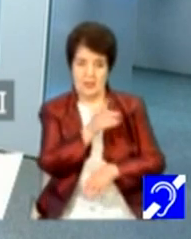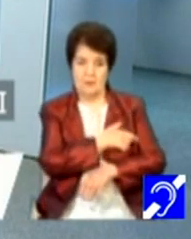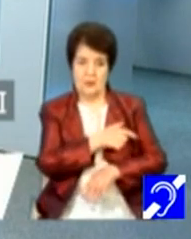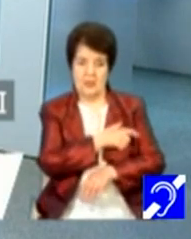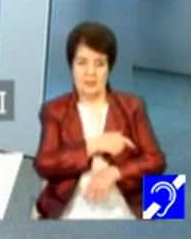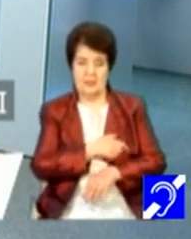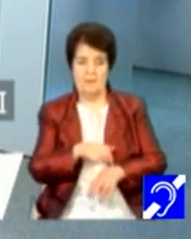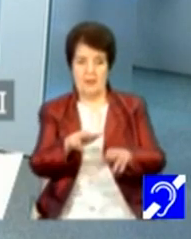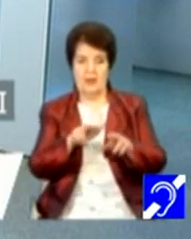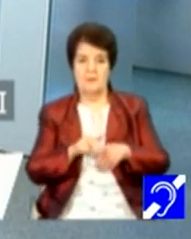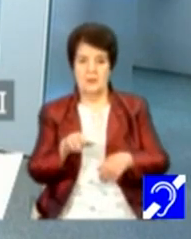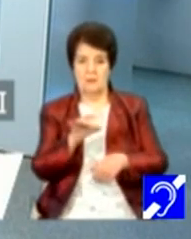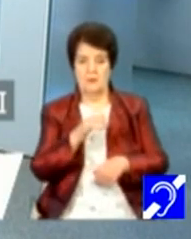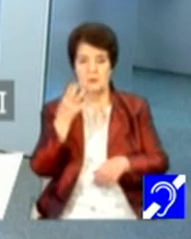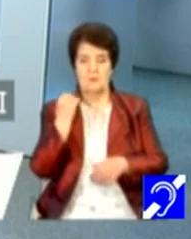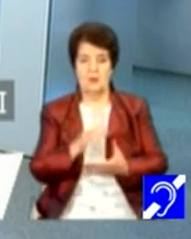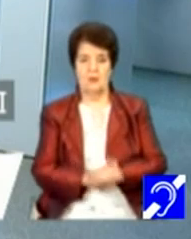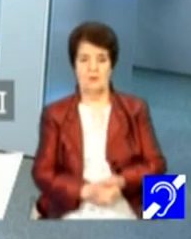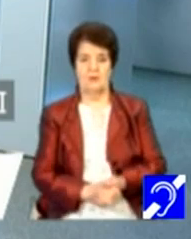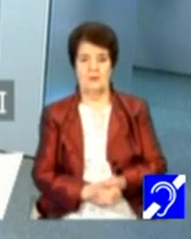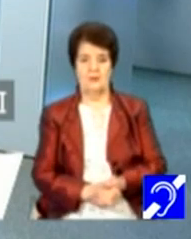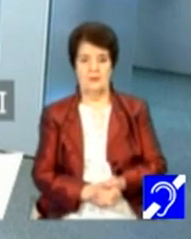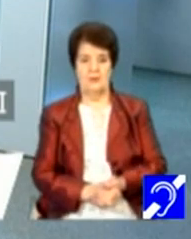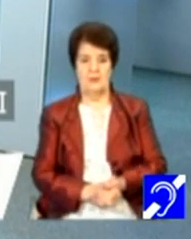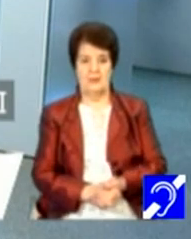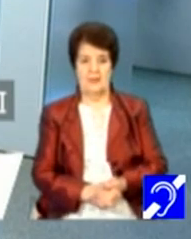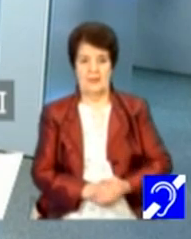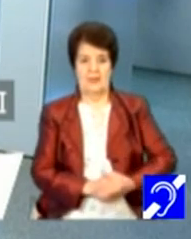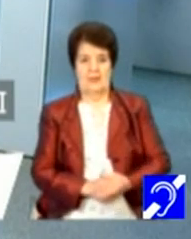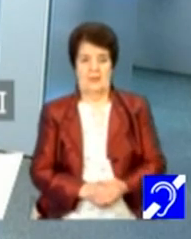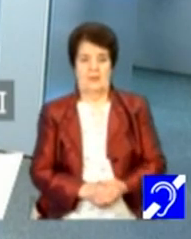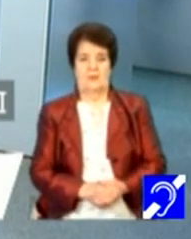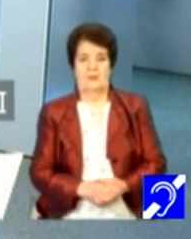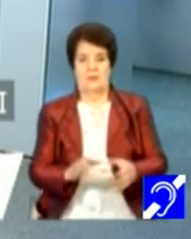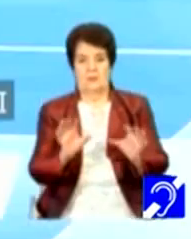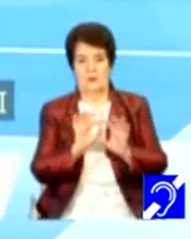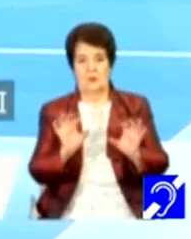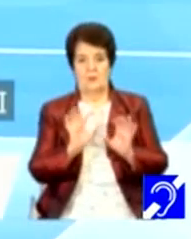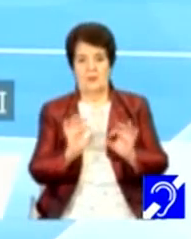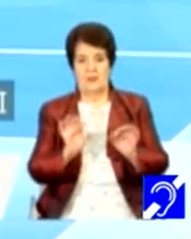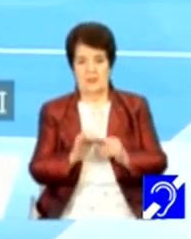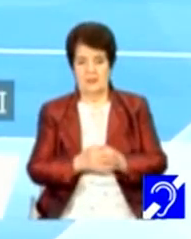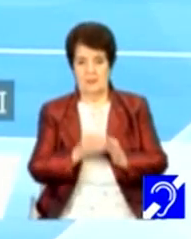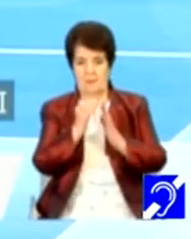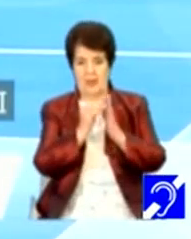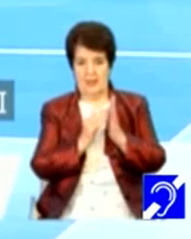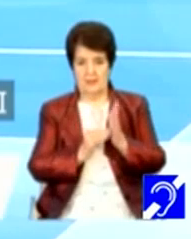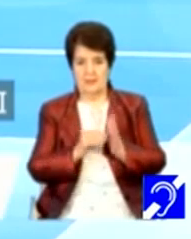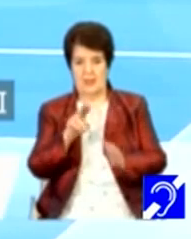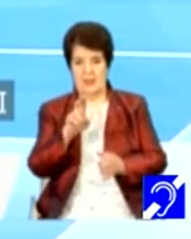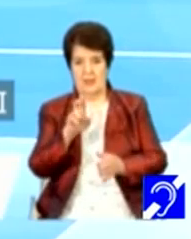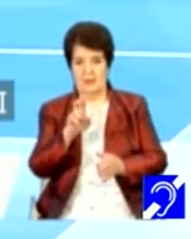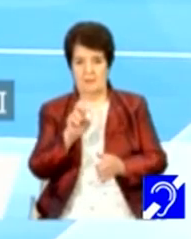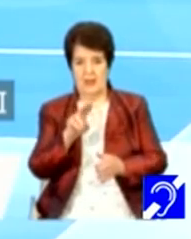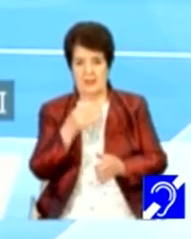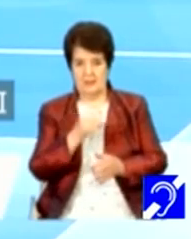în Parlamentul Republicii Moldova? Pentru că sunteți, bănuiesc, adică nu că bănuiesc, că m-am și documentat sus pe liste. Domnul Bileschi, nu?